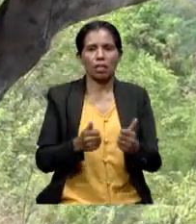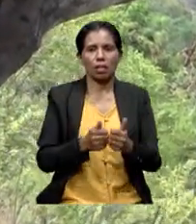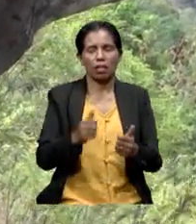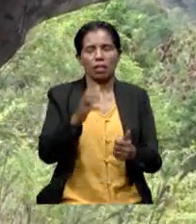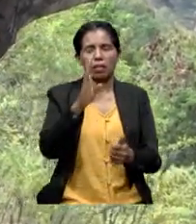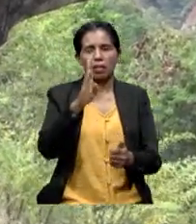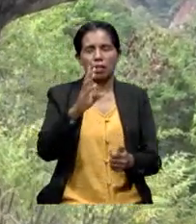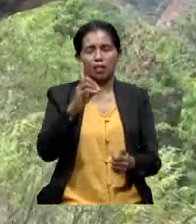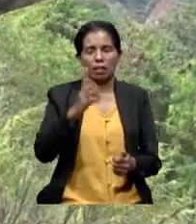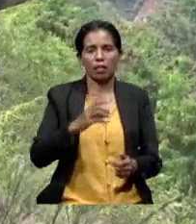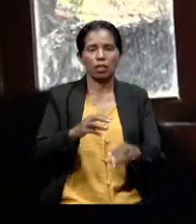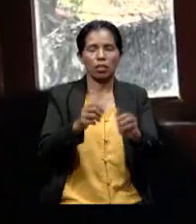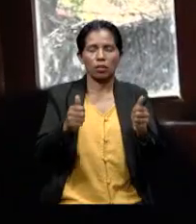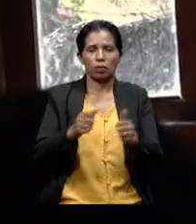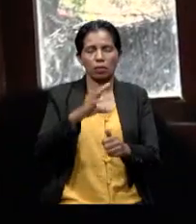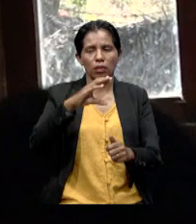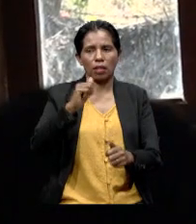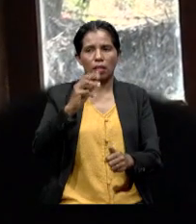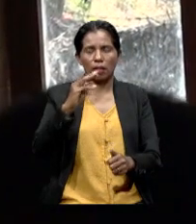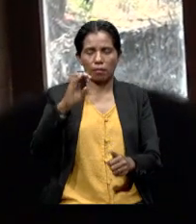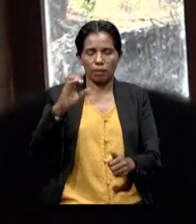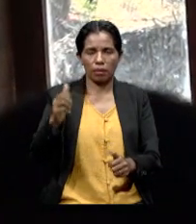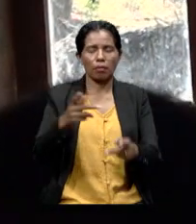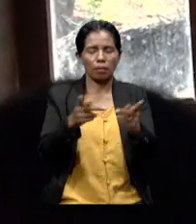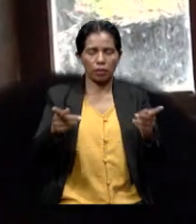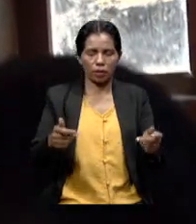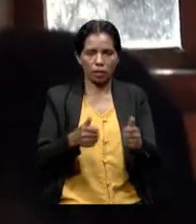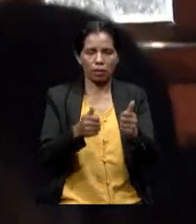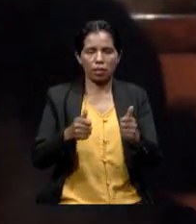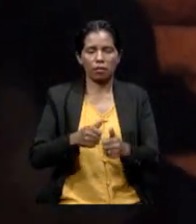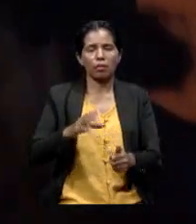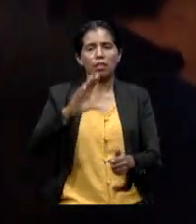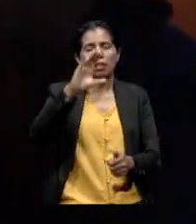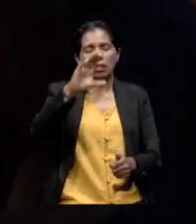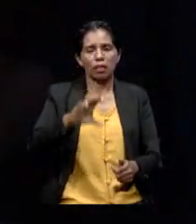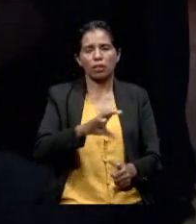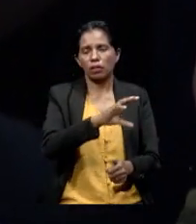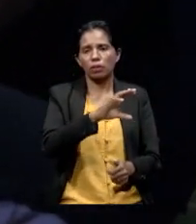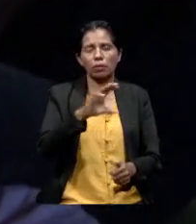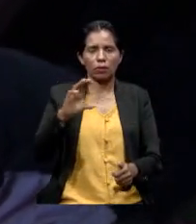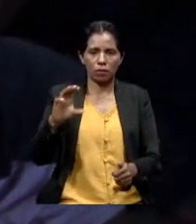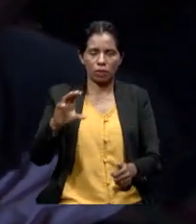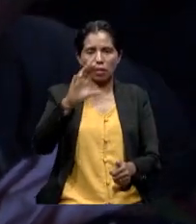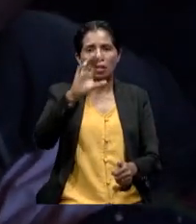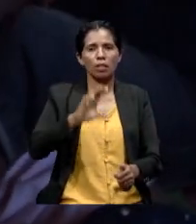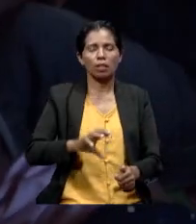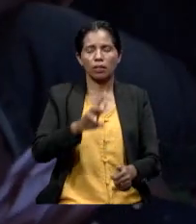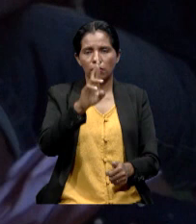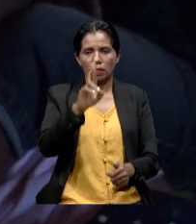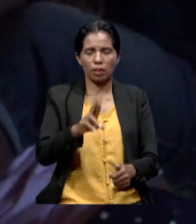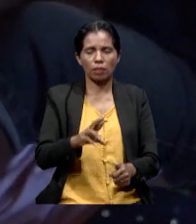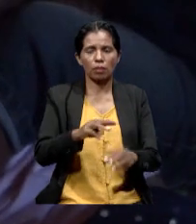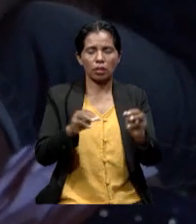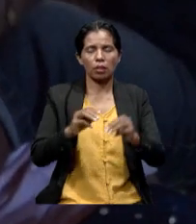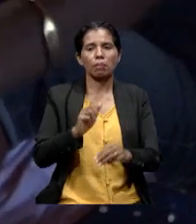Bihare suku Kameya posto administrativo Cristo Rei munisipiu Dili. Boa tarde,